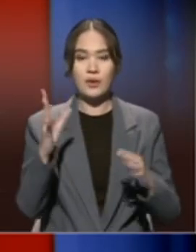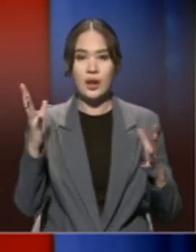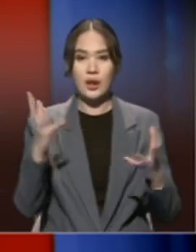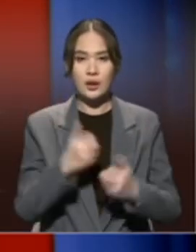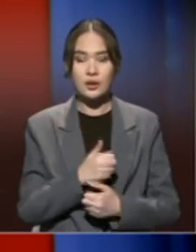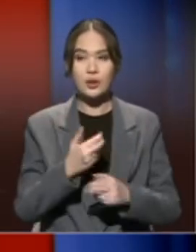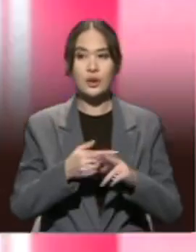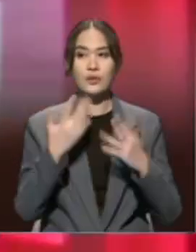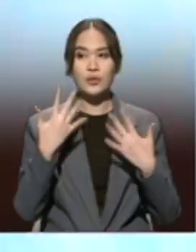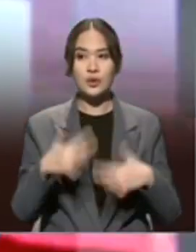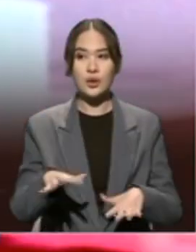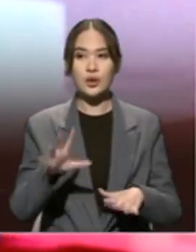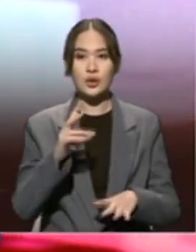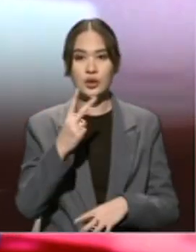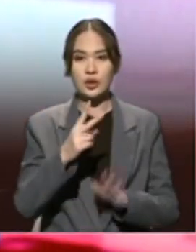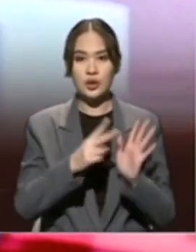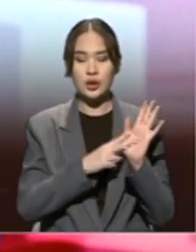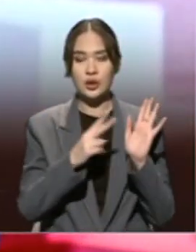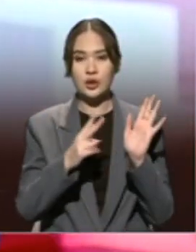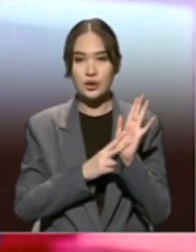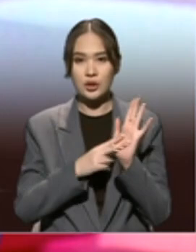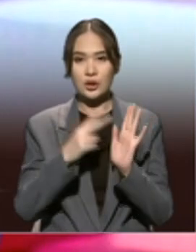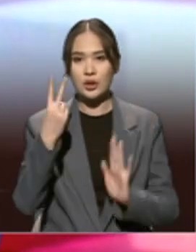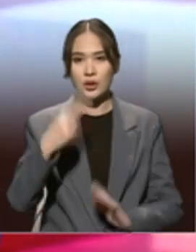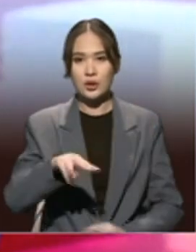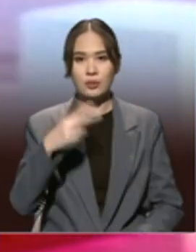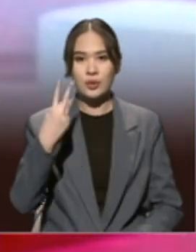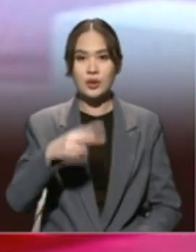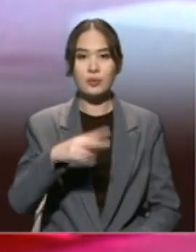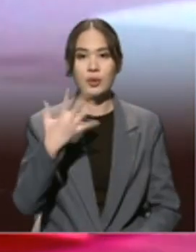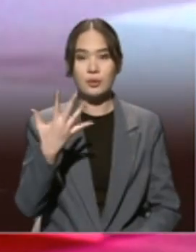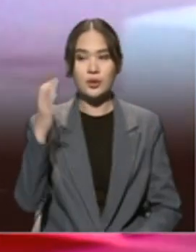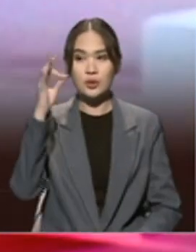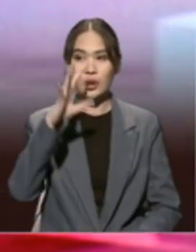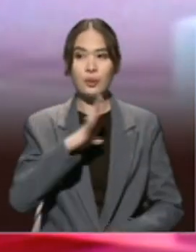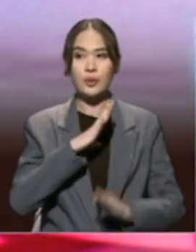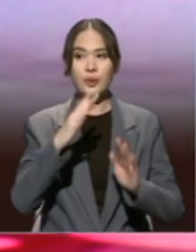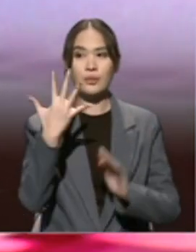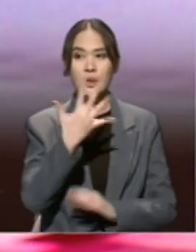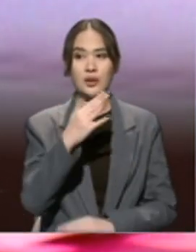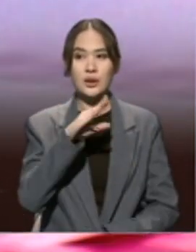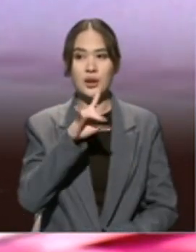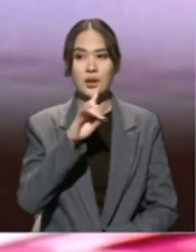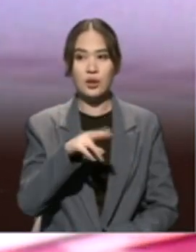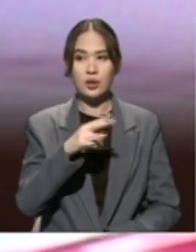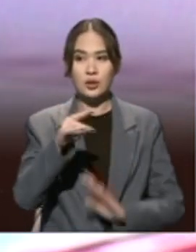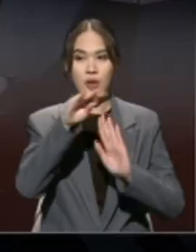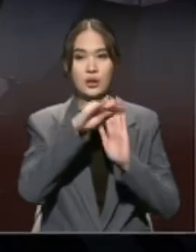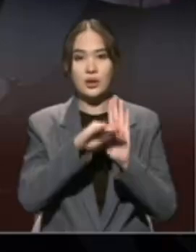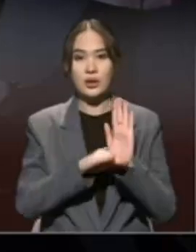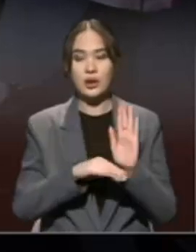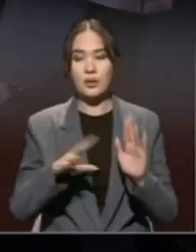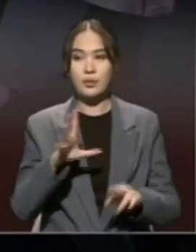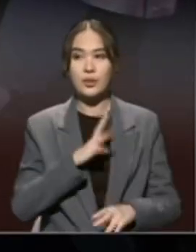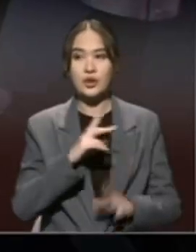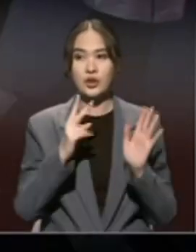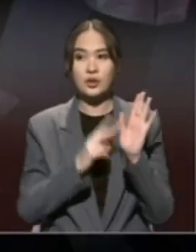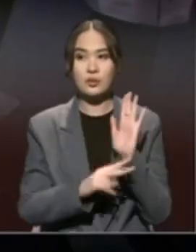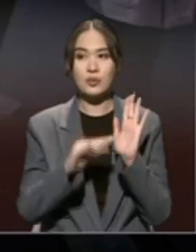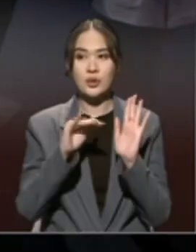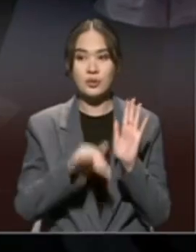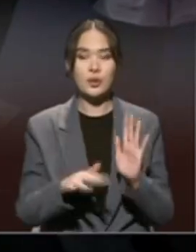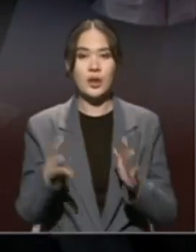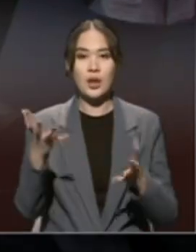болды. Одан бөлек мына 7-20-25 бағдарламасы белсенді түрде жұмыс істеді. 5 триллион теңгеге несие рәсімделген екен, 70 мыңға жуық